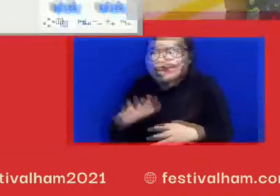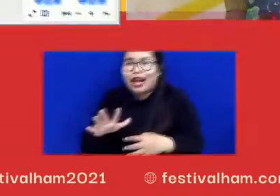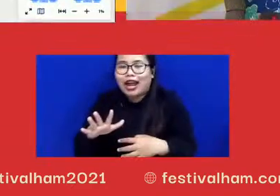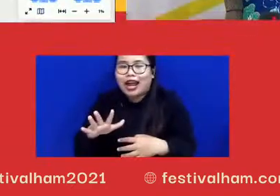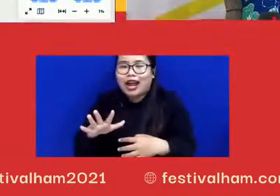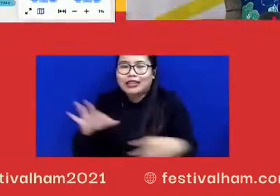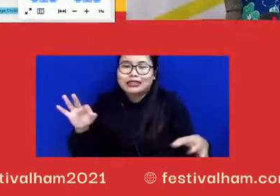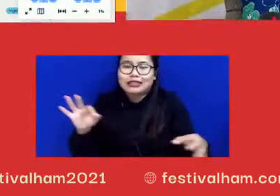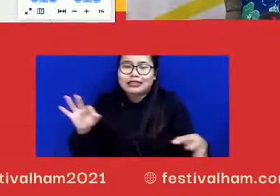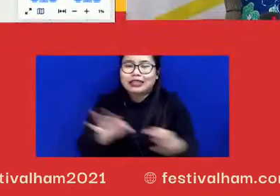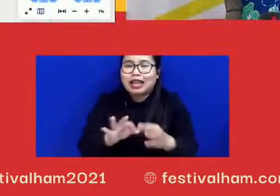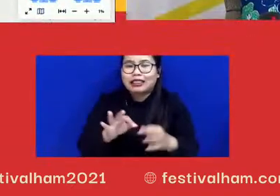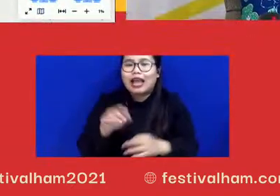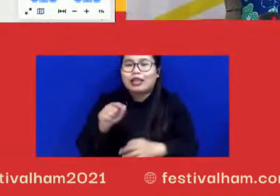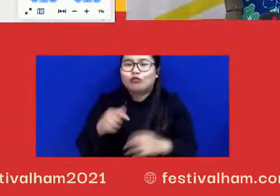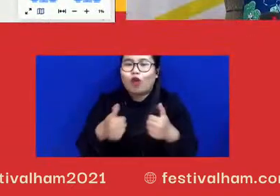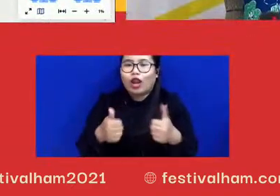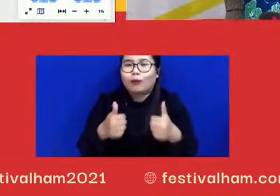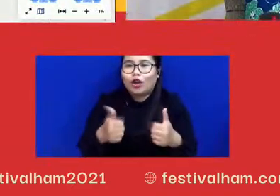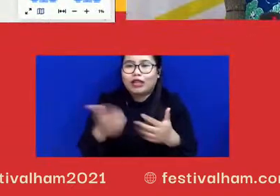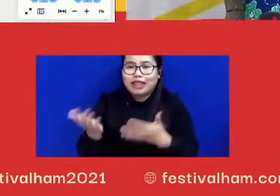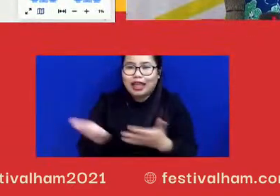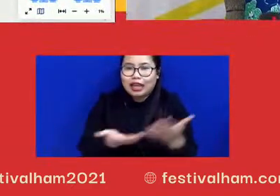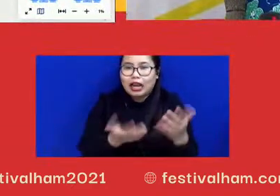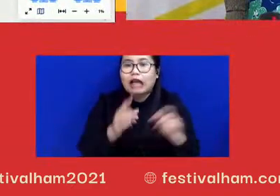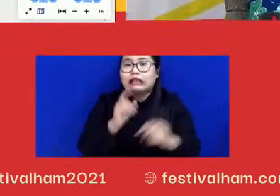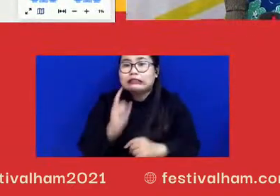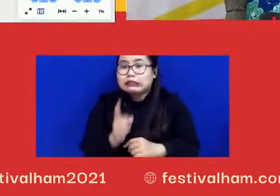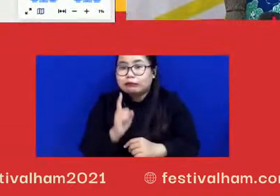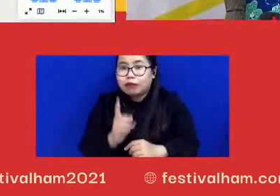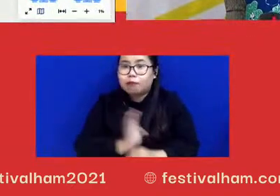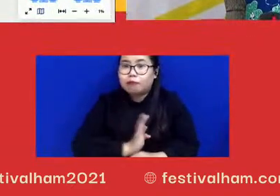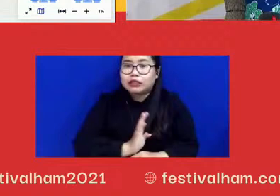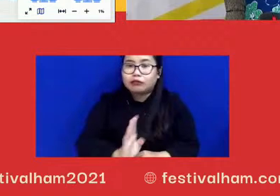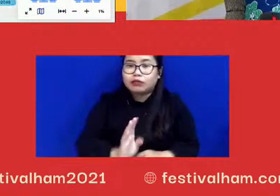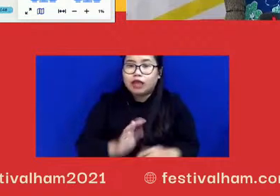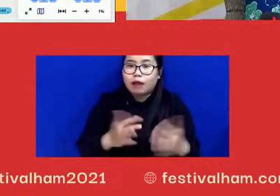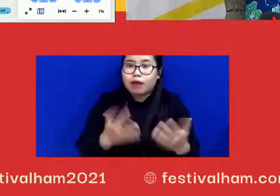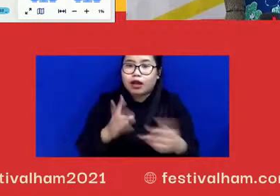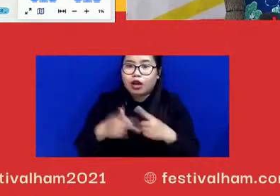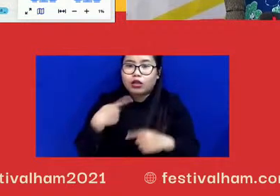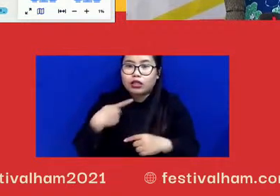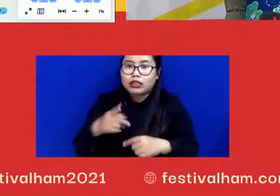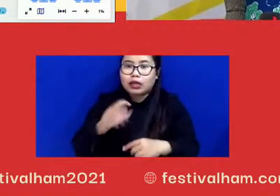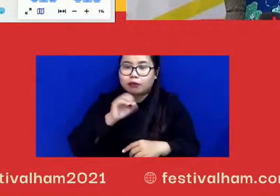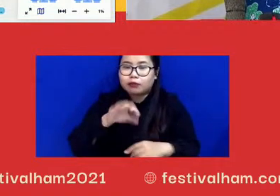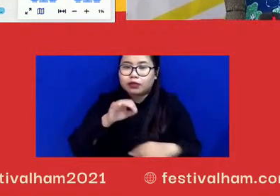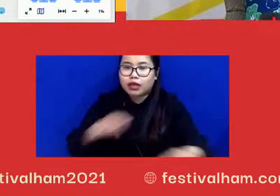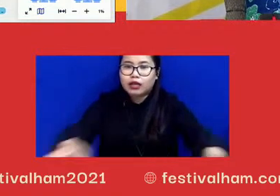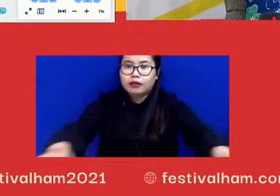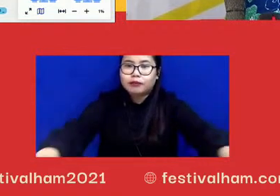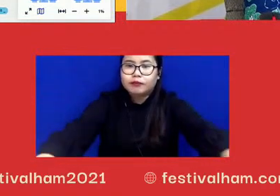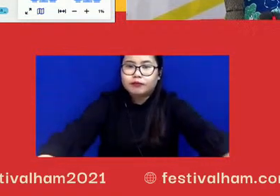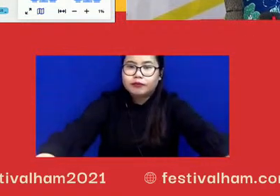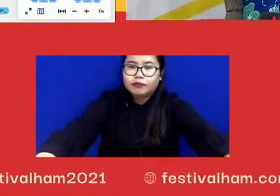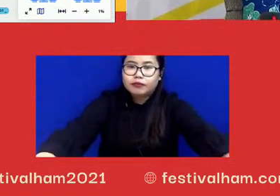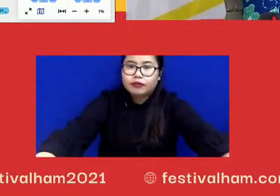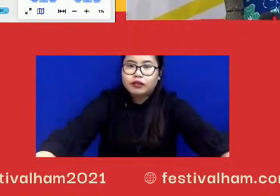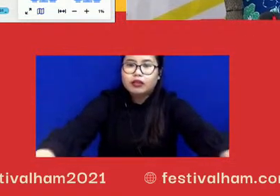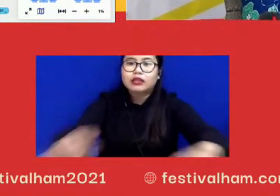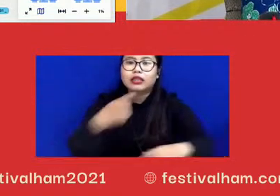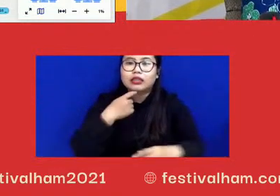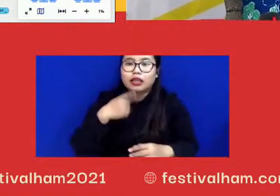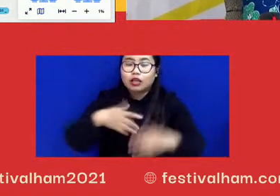Boleh, silakan. Karena pada prinsipnya ketika kita bicara tentang human rights based approach,